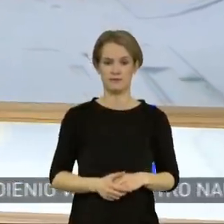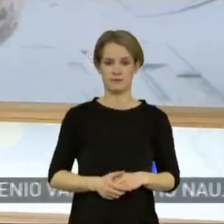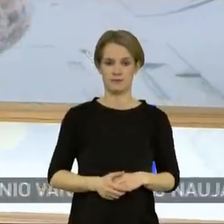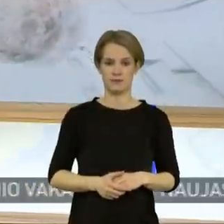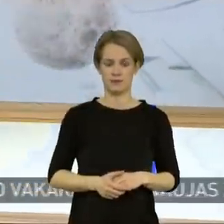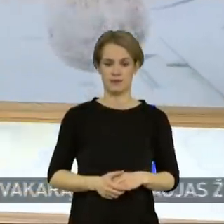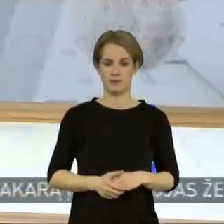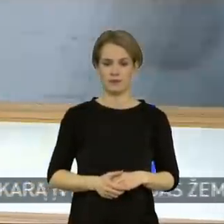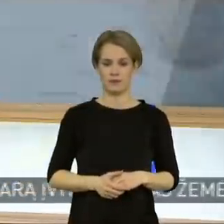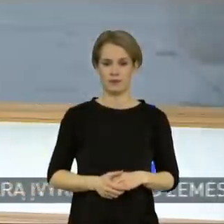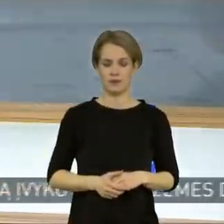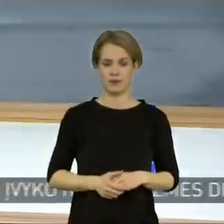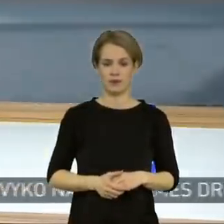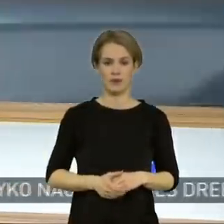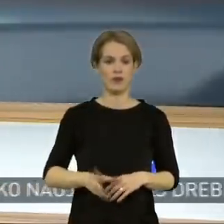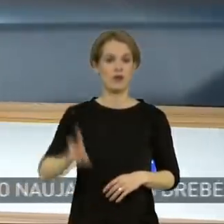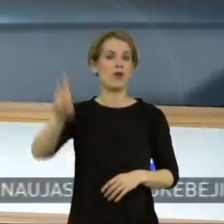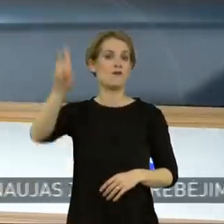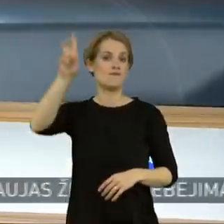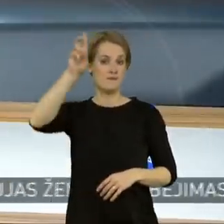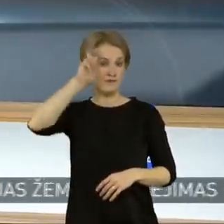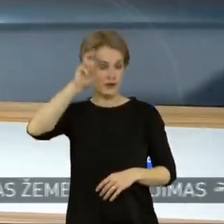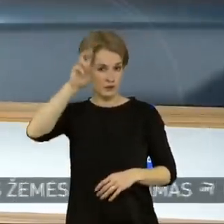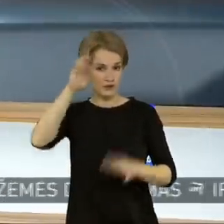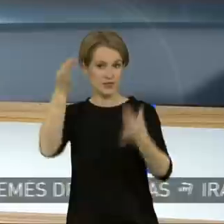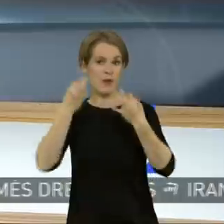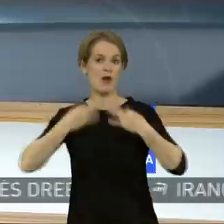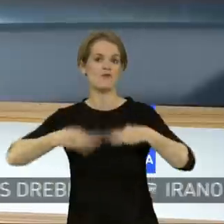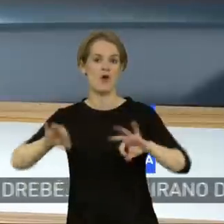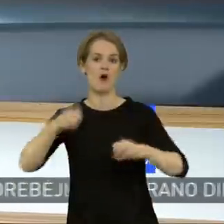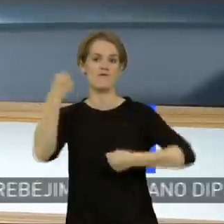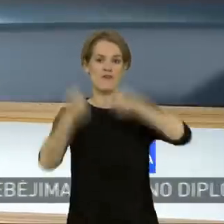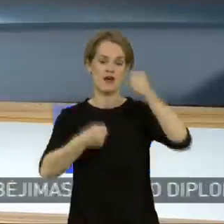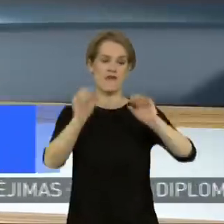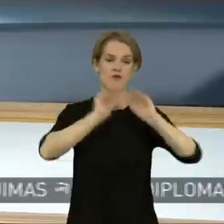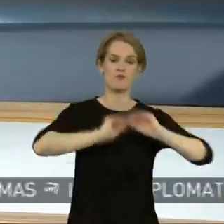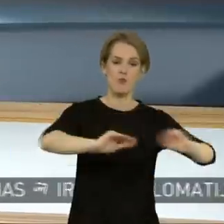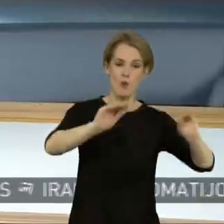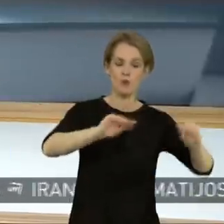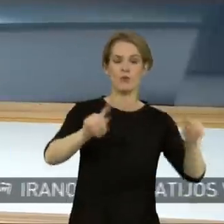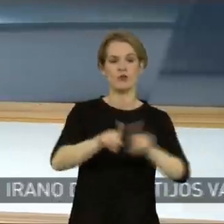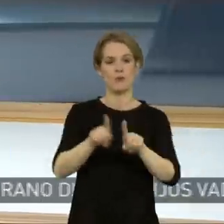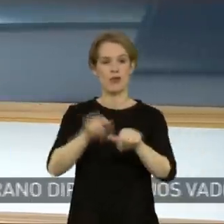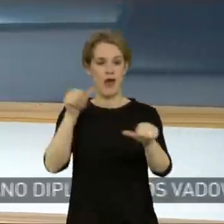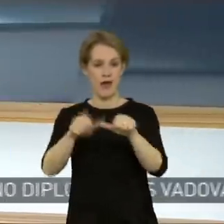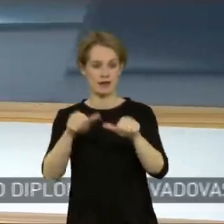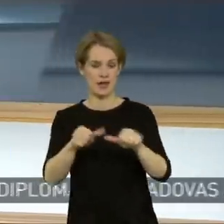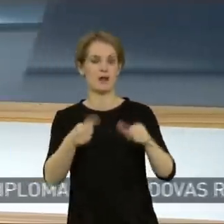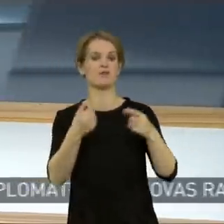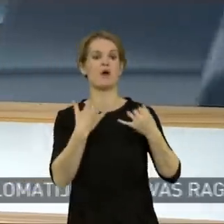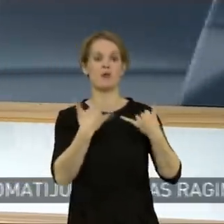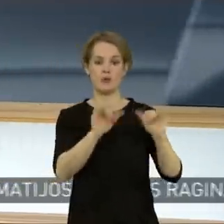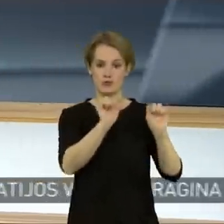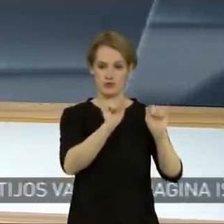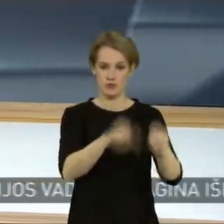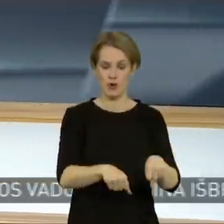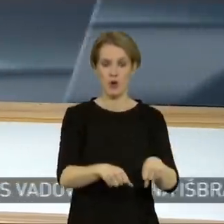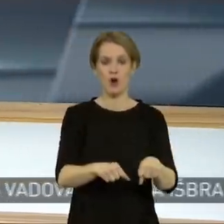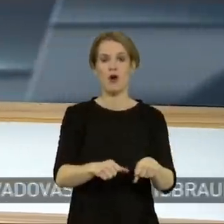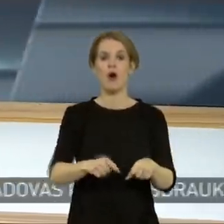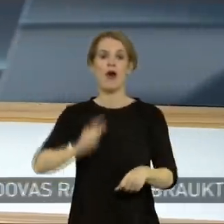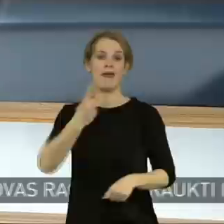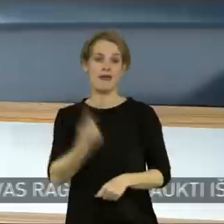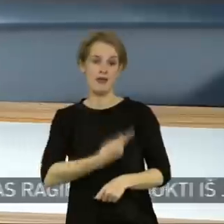Vyriausybei nuo kovo 10-osios leidus atnaujinti vairavimo mokymus ir egzaminus, paaiškėjo, kad privalomai testuoti instruktorius